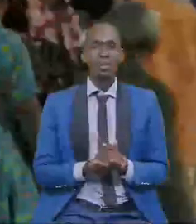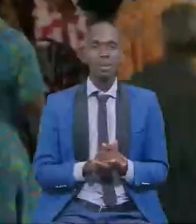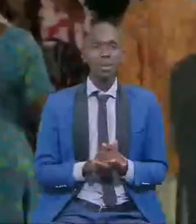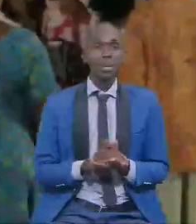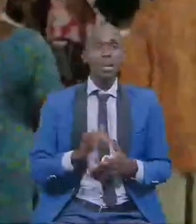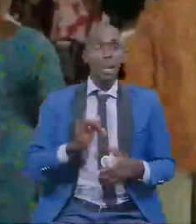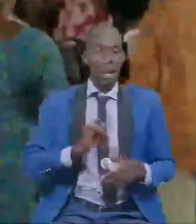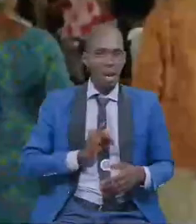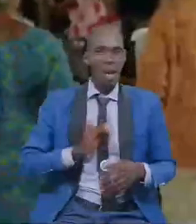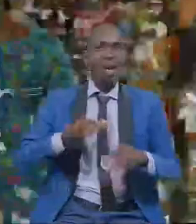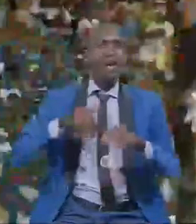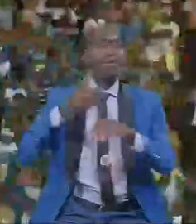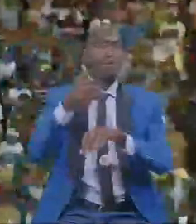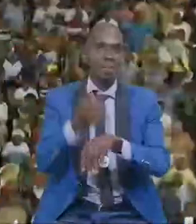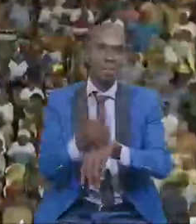J'affirme.